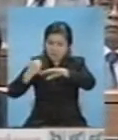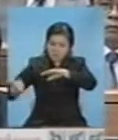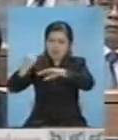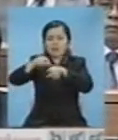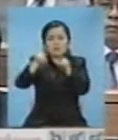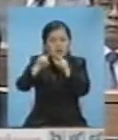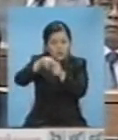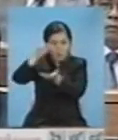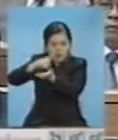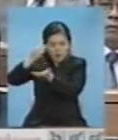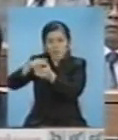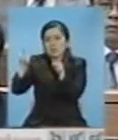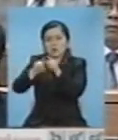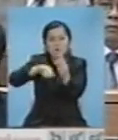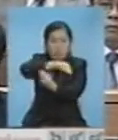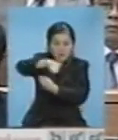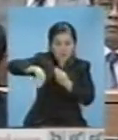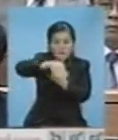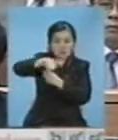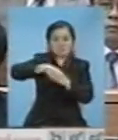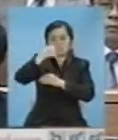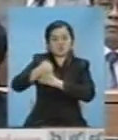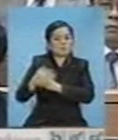นคืนเป็นวงจรอุบาทไม่มีวันรู้จบ